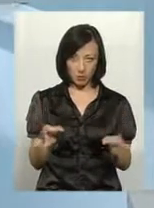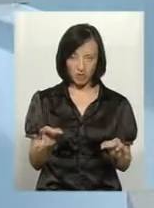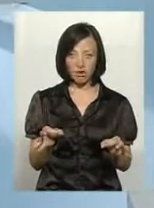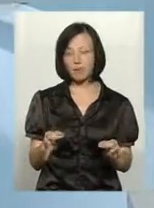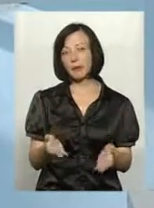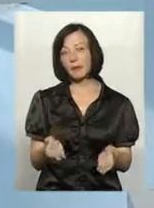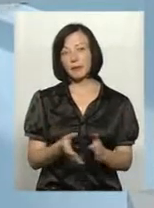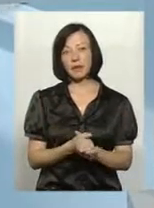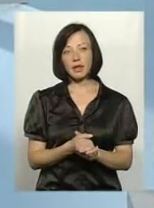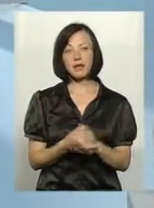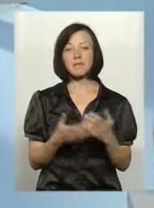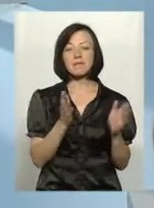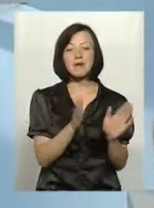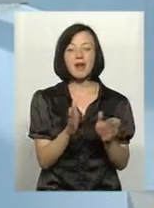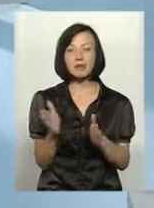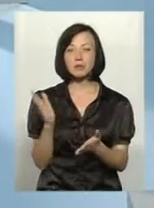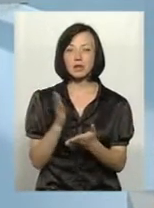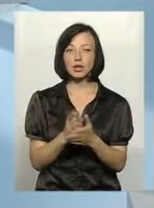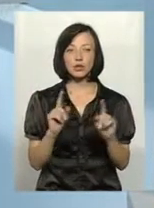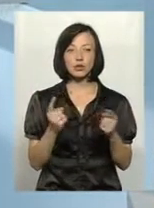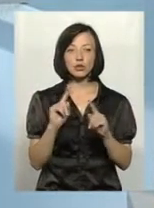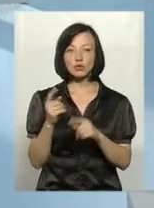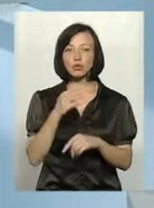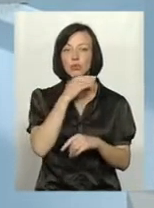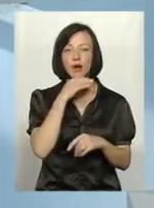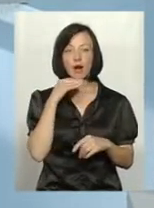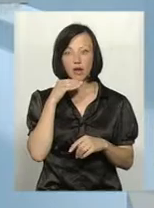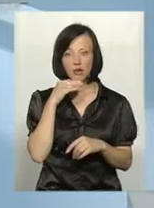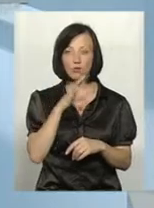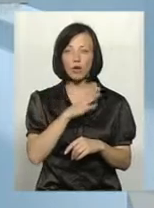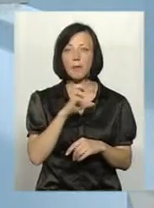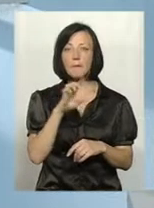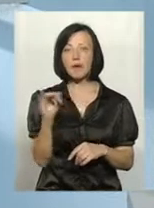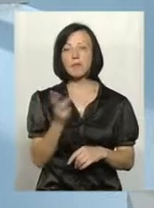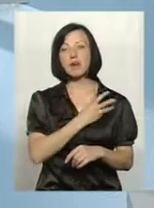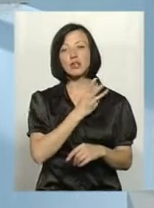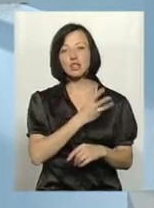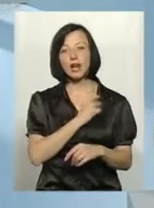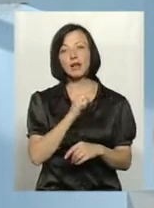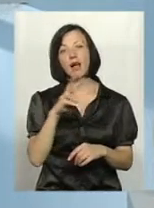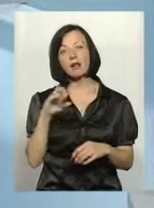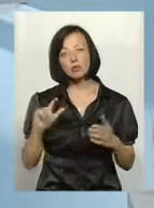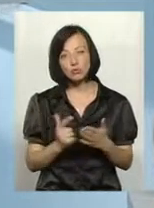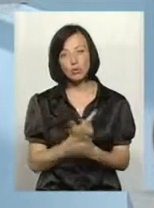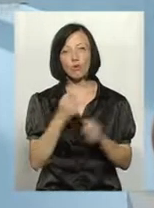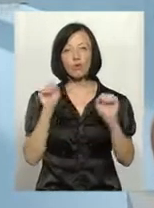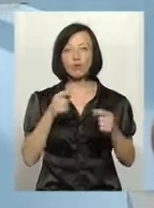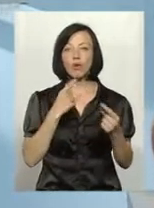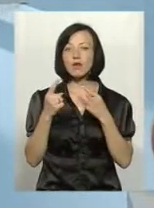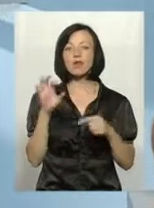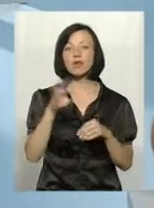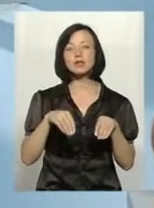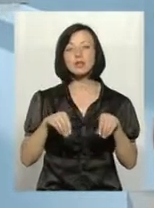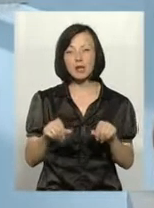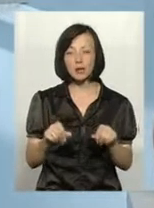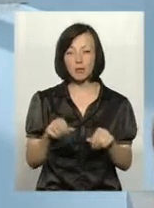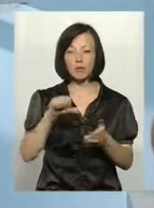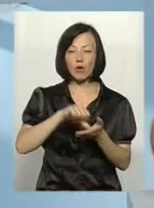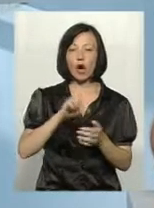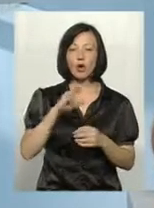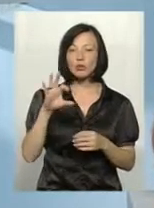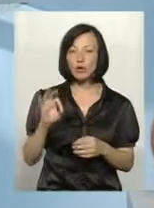Тобто механізмів є дуже і дуже багато, було би бажання, але знову ж таки, ми можемо говорити про ту землю, про